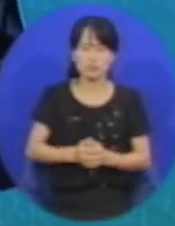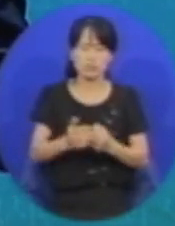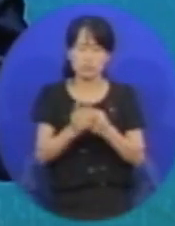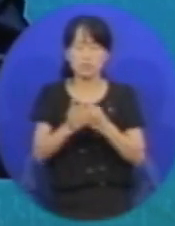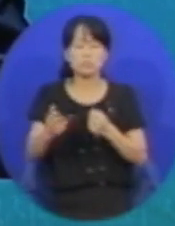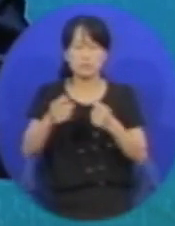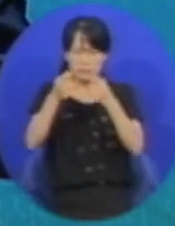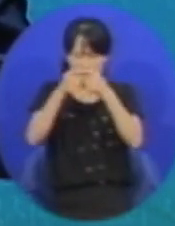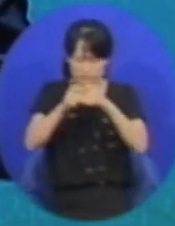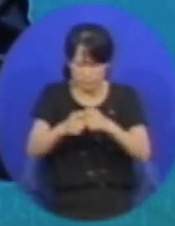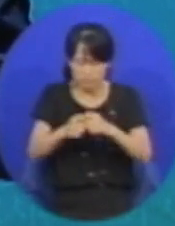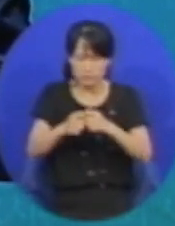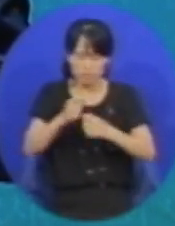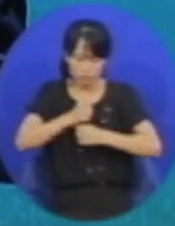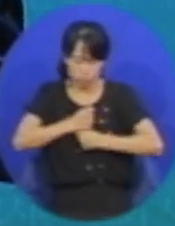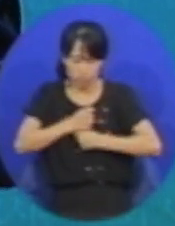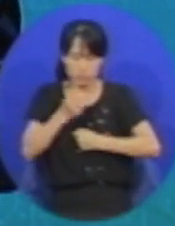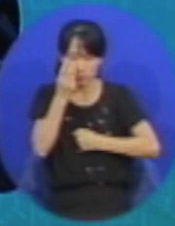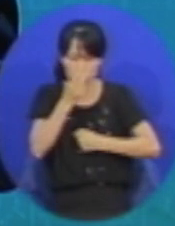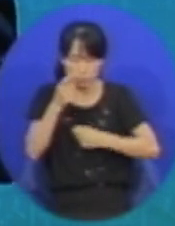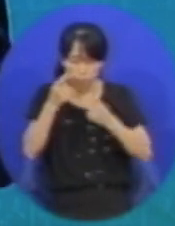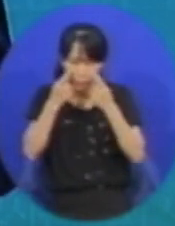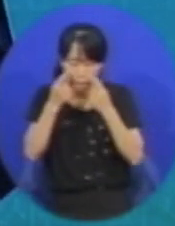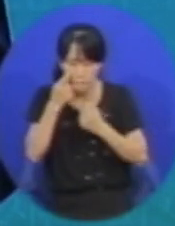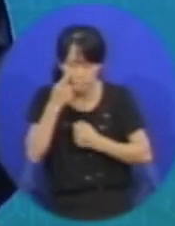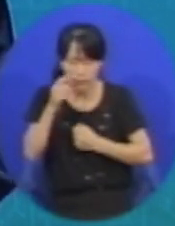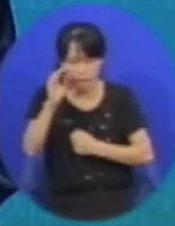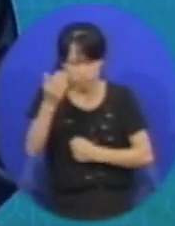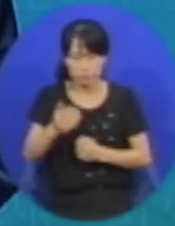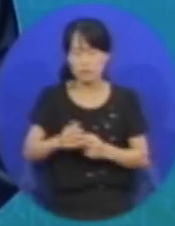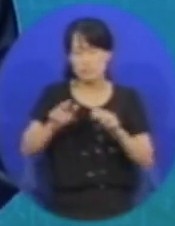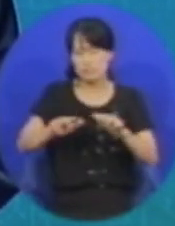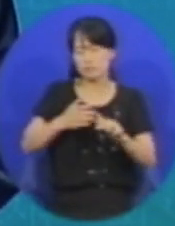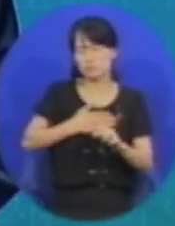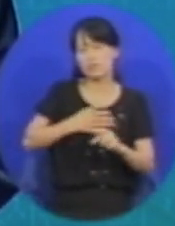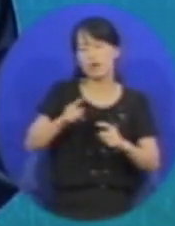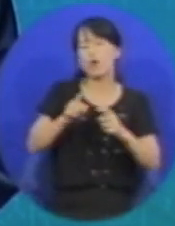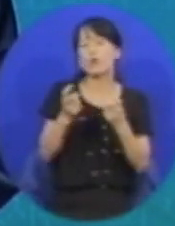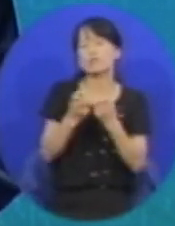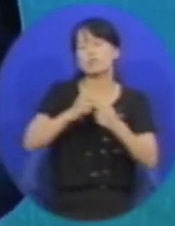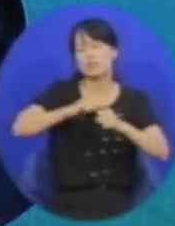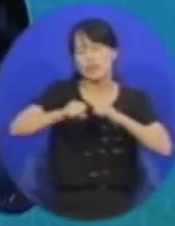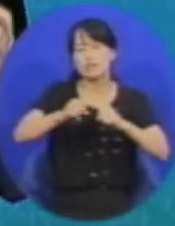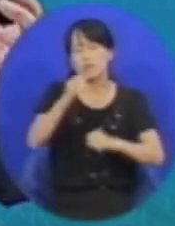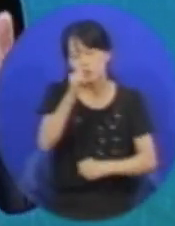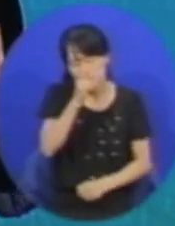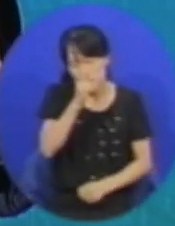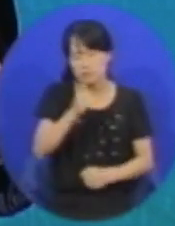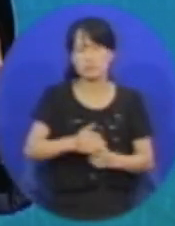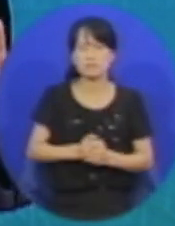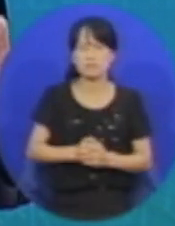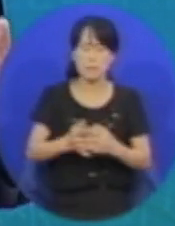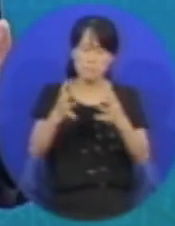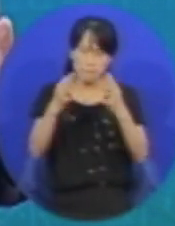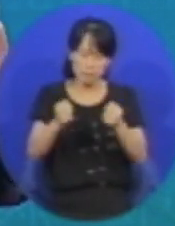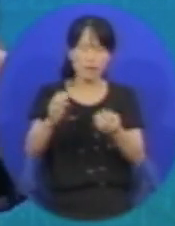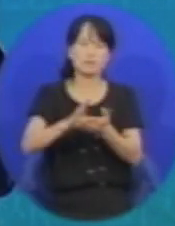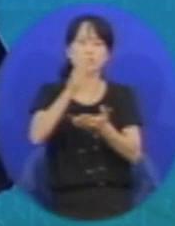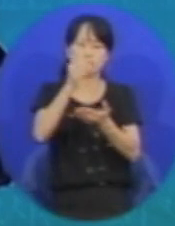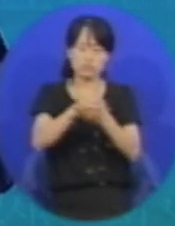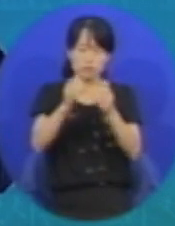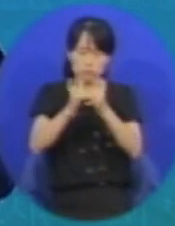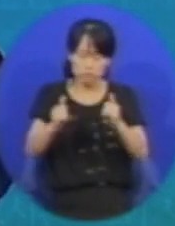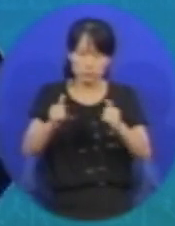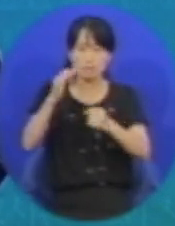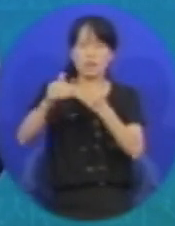주위에서 살펴봐야 됩니다. 지금 내가 어떻게 행하고 있는지를. 많은 그리스도인들이